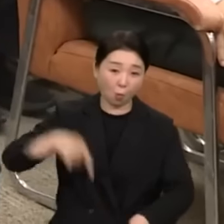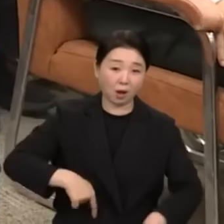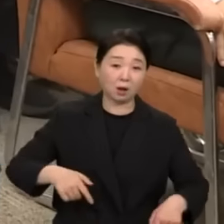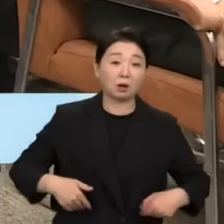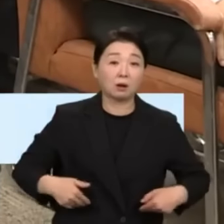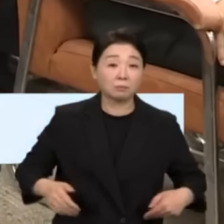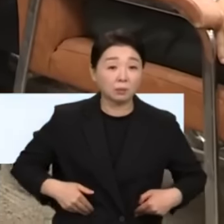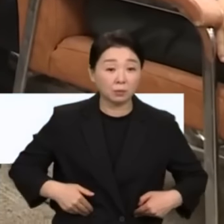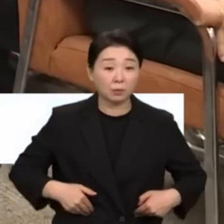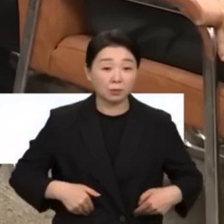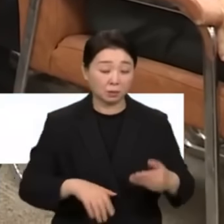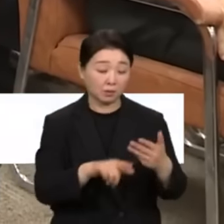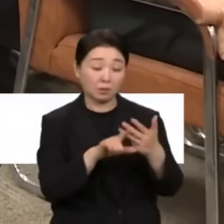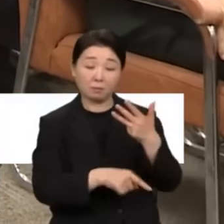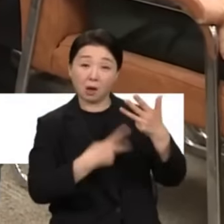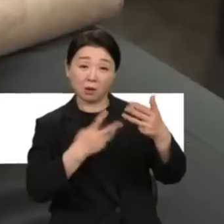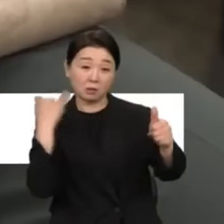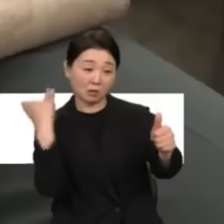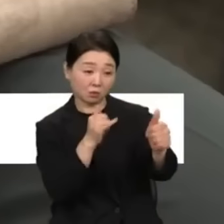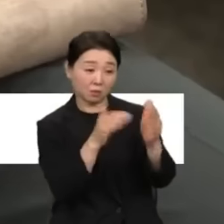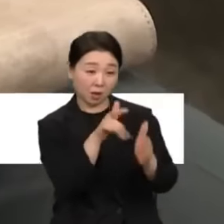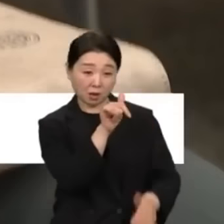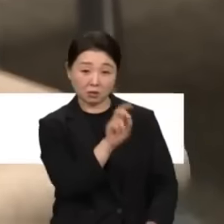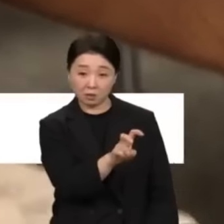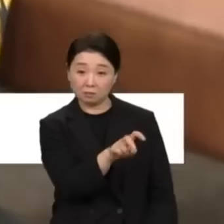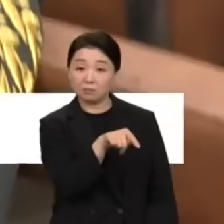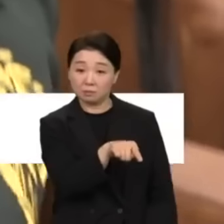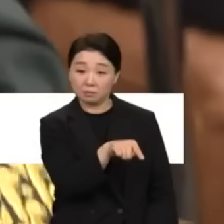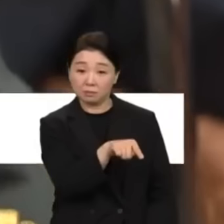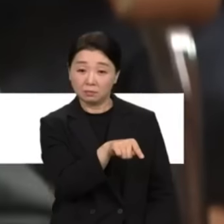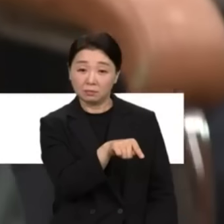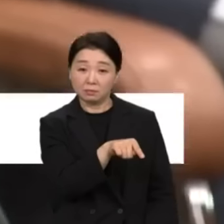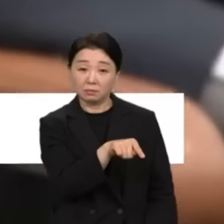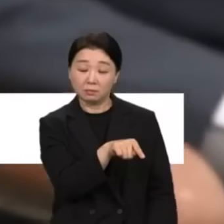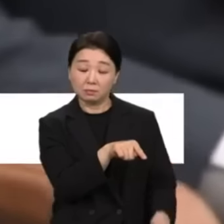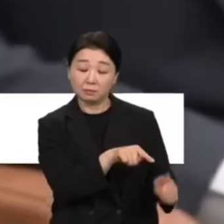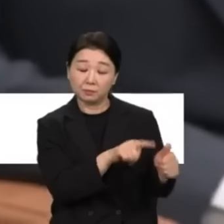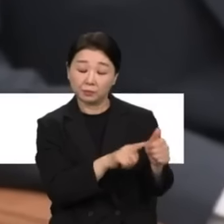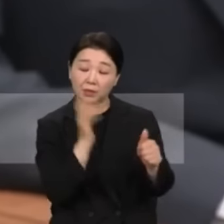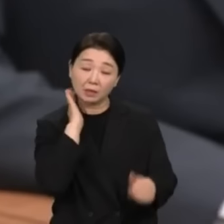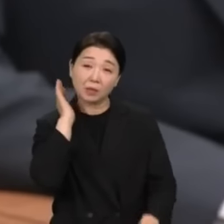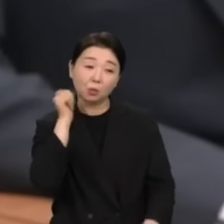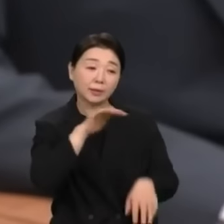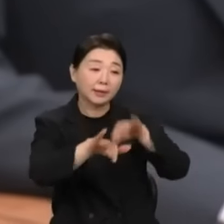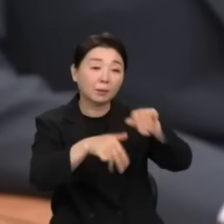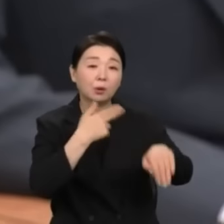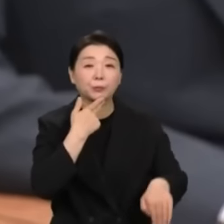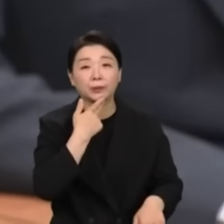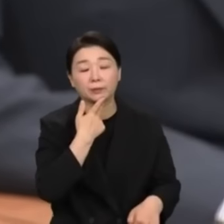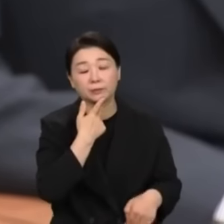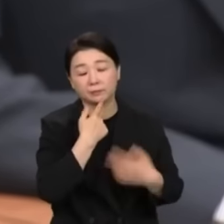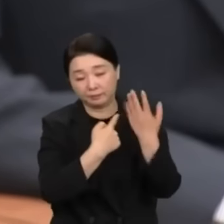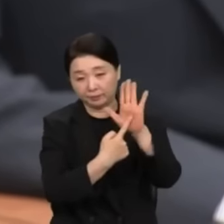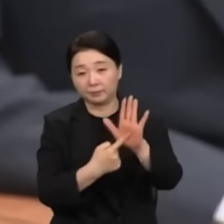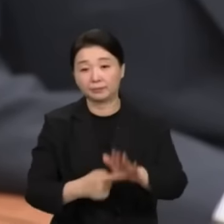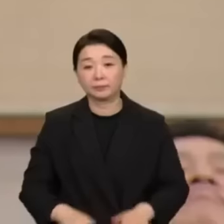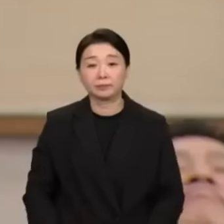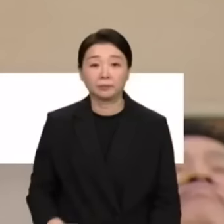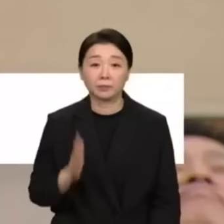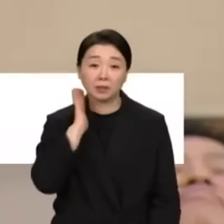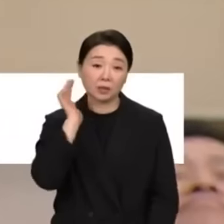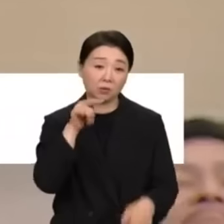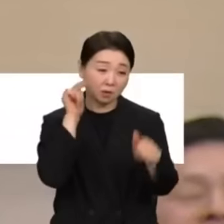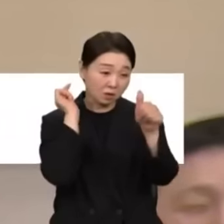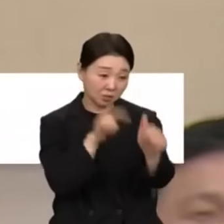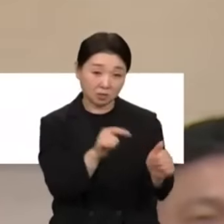8월 2일 대통령 전화를 받은 임기훈 전 국가안보실 국방비서관은 대통령의 개입은 없었다고 주장했습니다. 대통령의